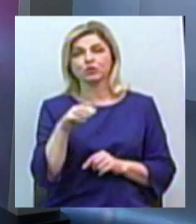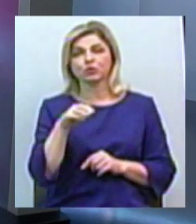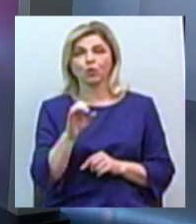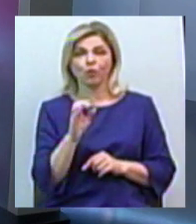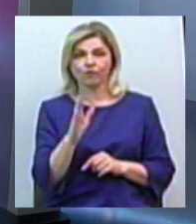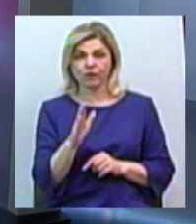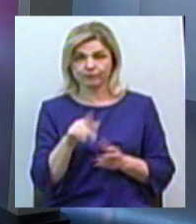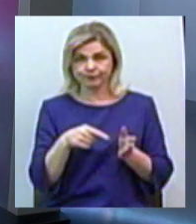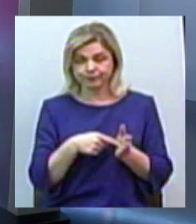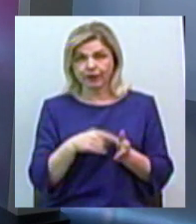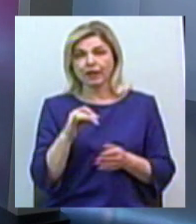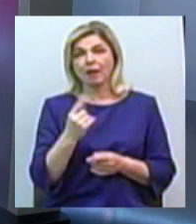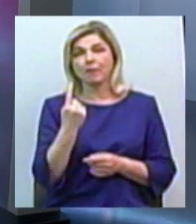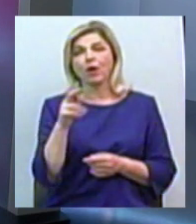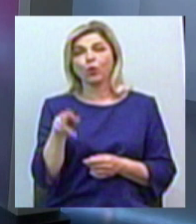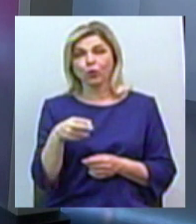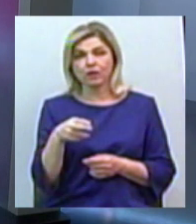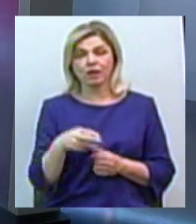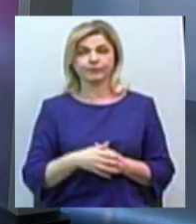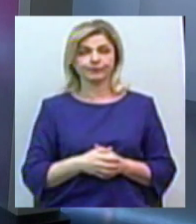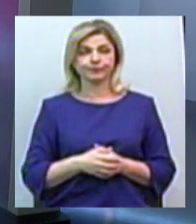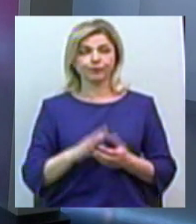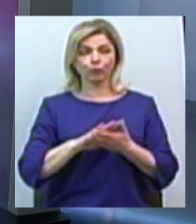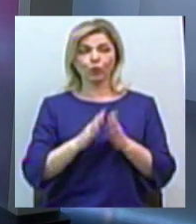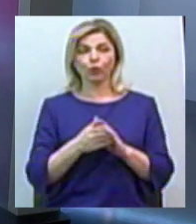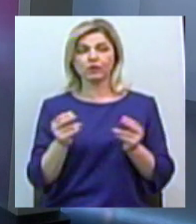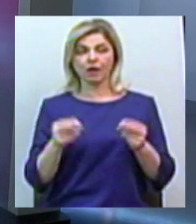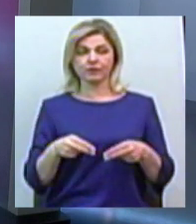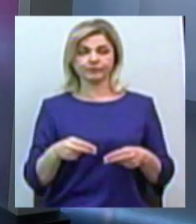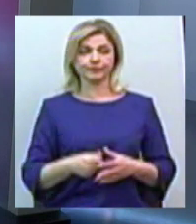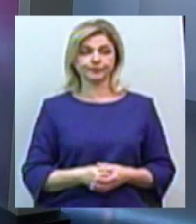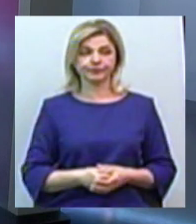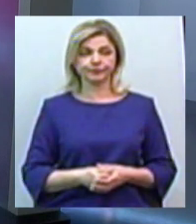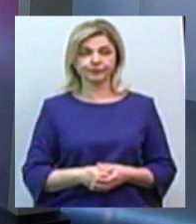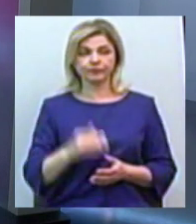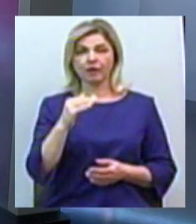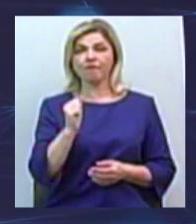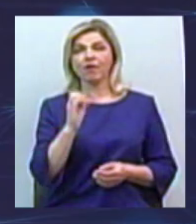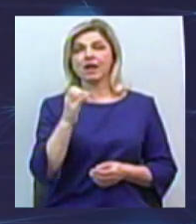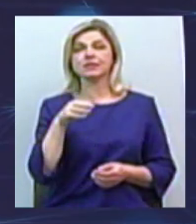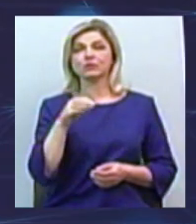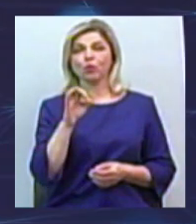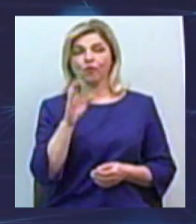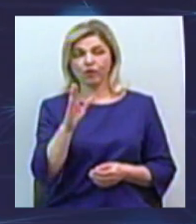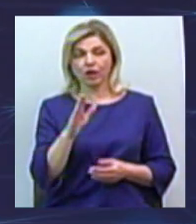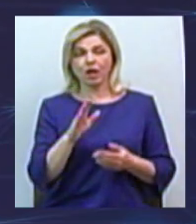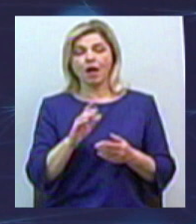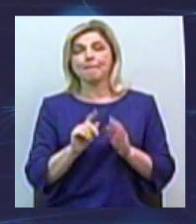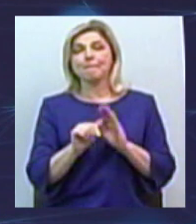І вже 1 грудня вони уклали Фастівський договір. Передвступний